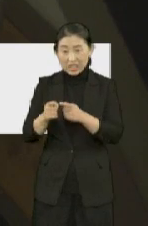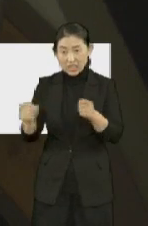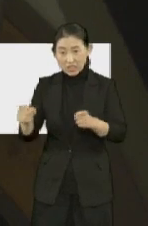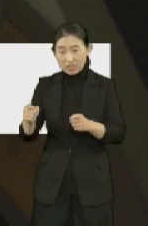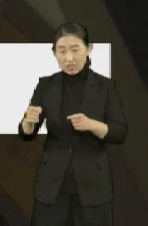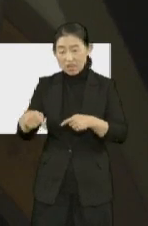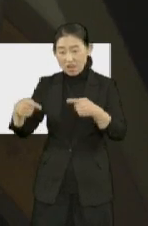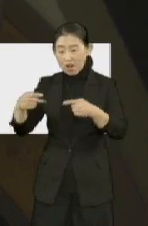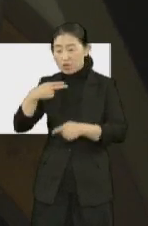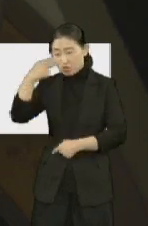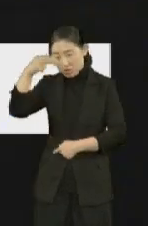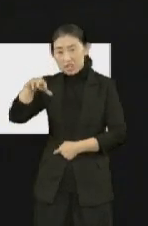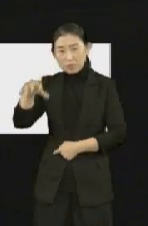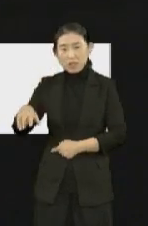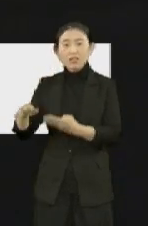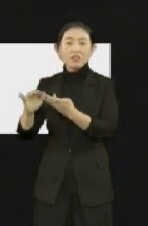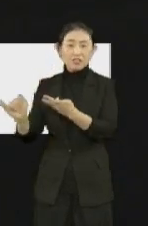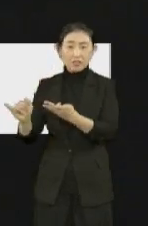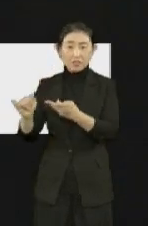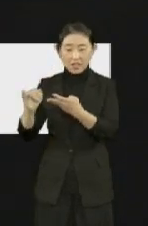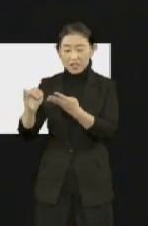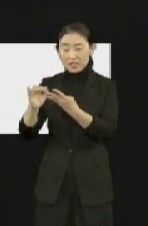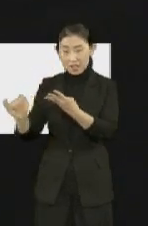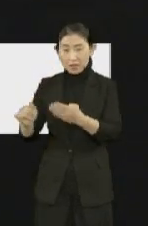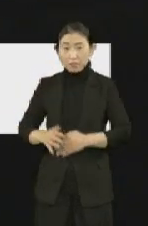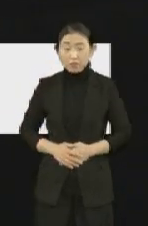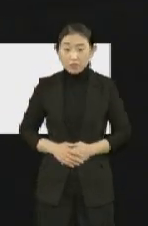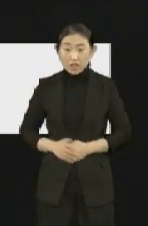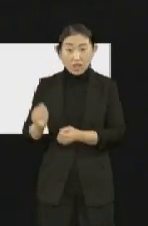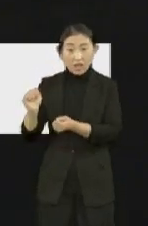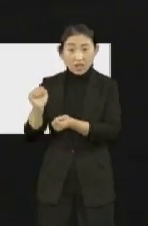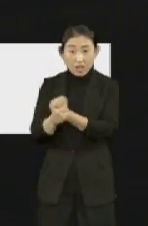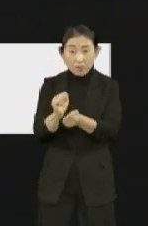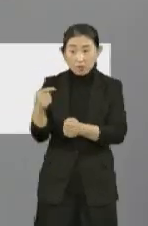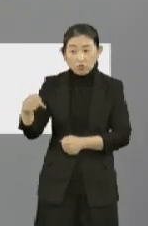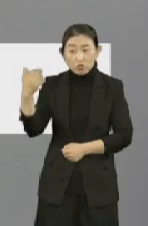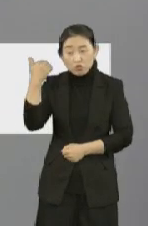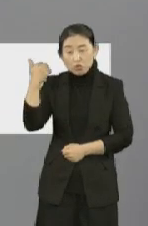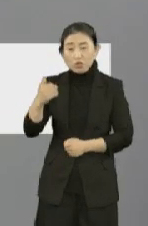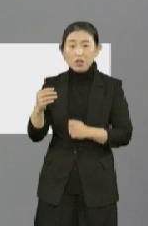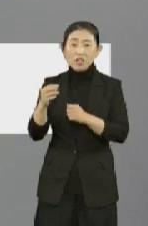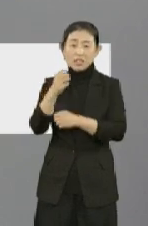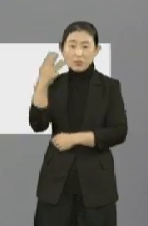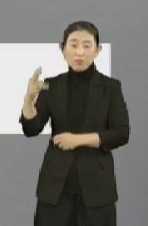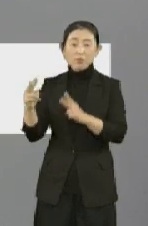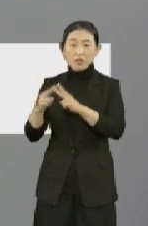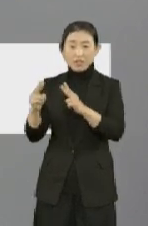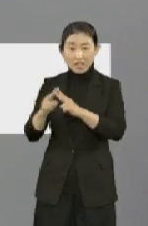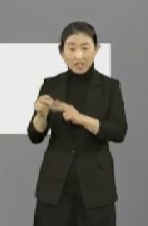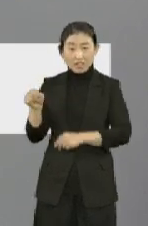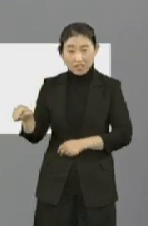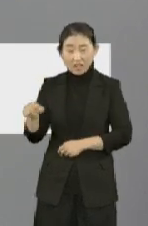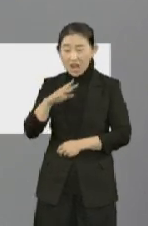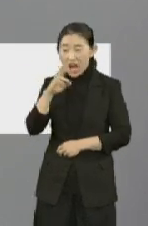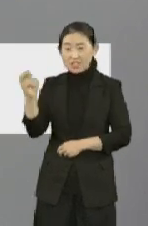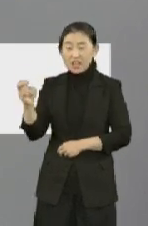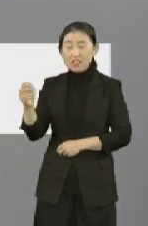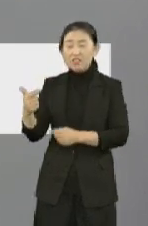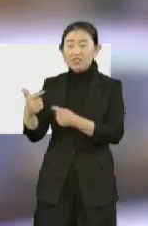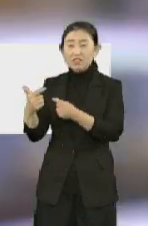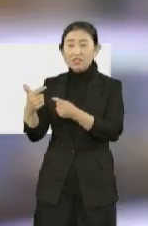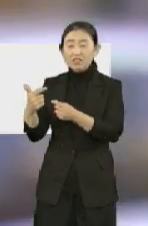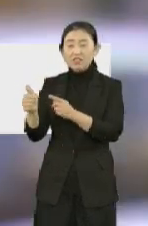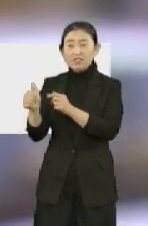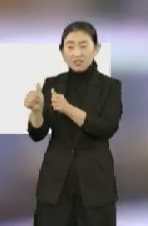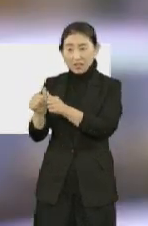관련이 4명입니다 현재 감염경로는 삼성반도체 협력업체 직원인 아산 60번 확진 자와